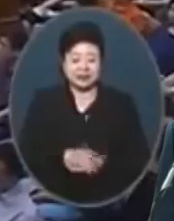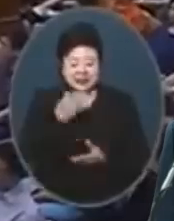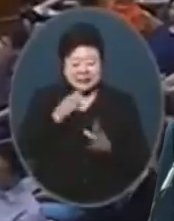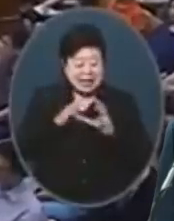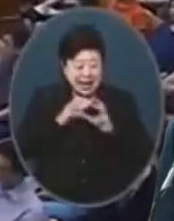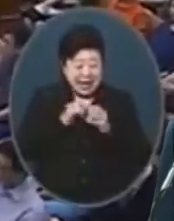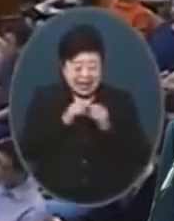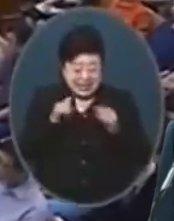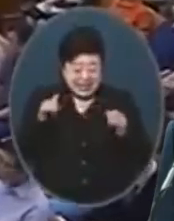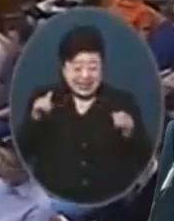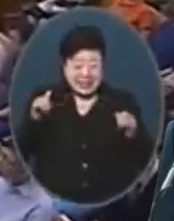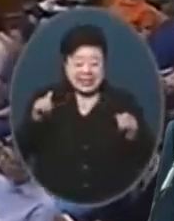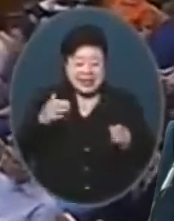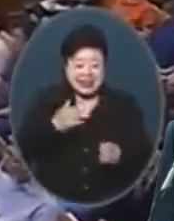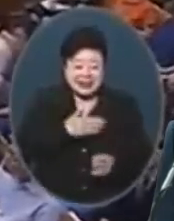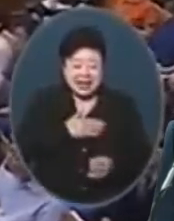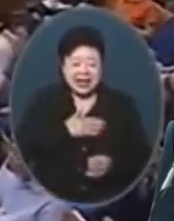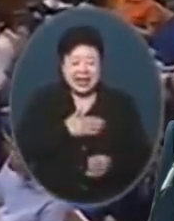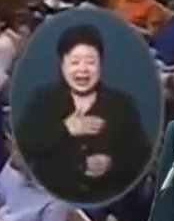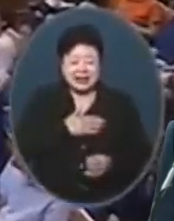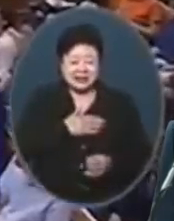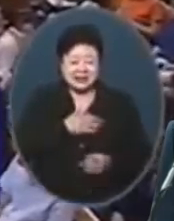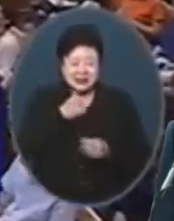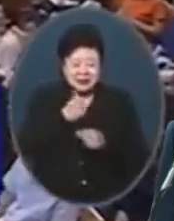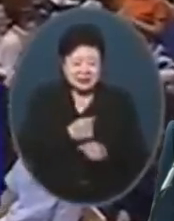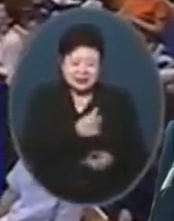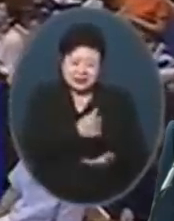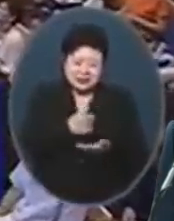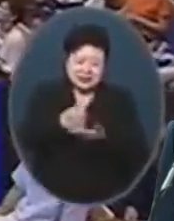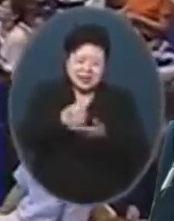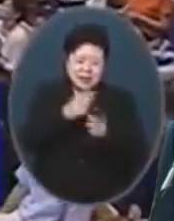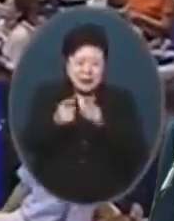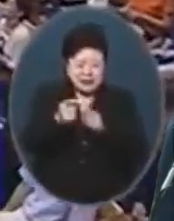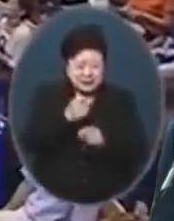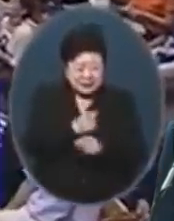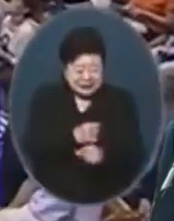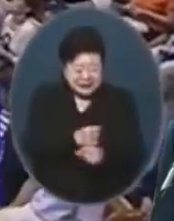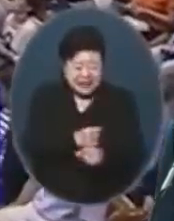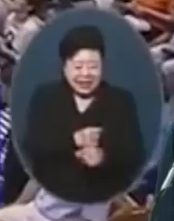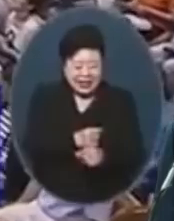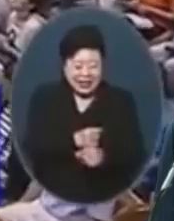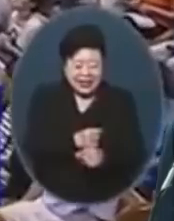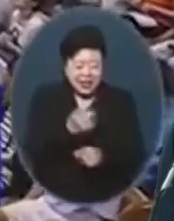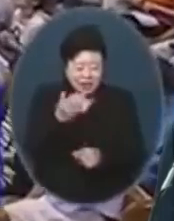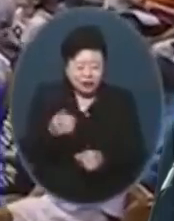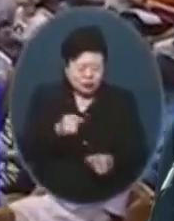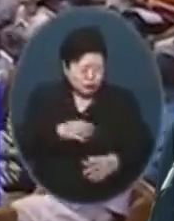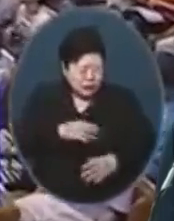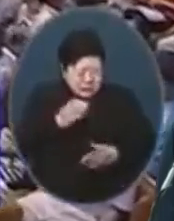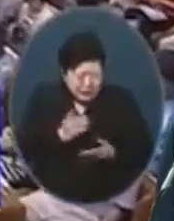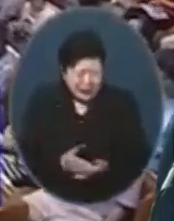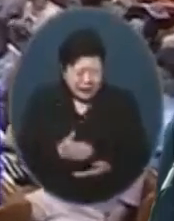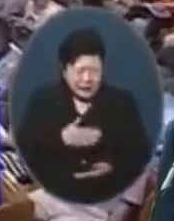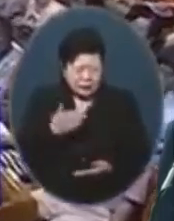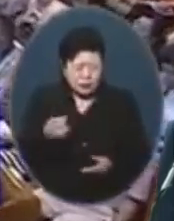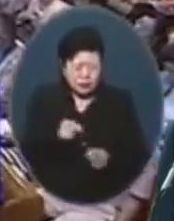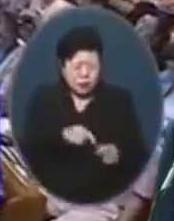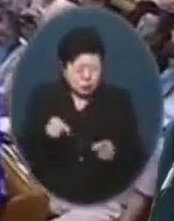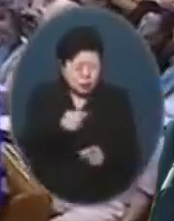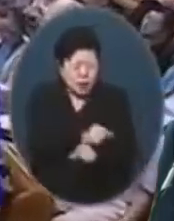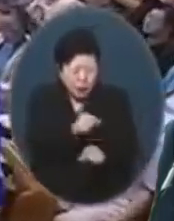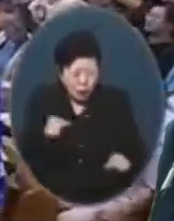이스라엘이 나를 지으신 이가 말씀하시느니라. 너는 두려워하지 말라. 내가